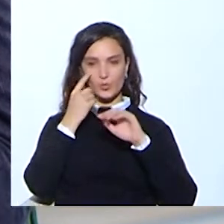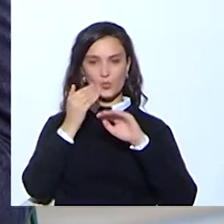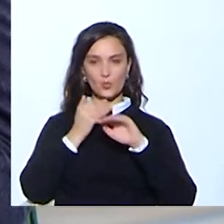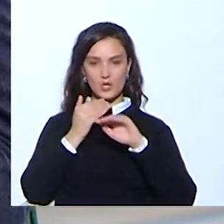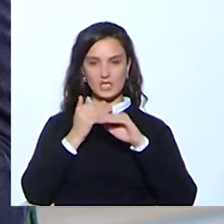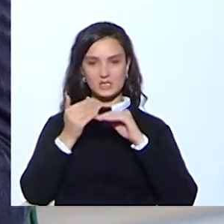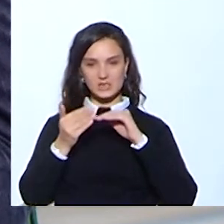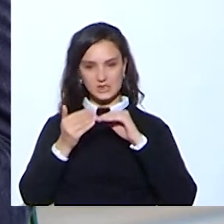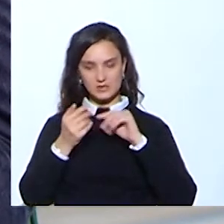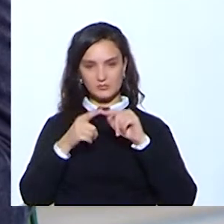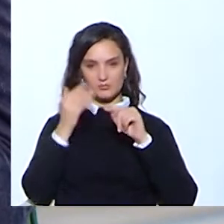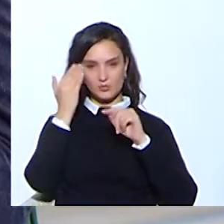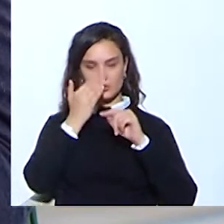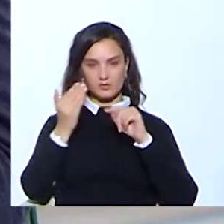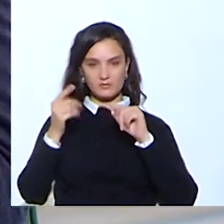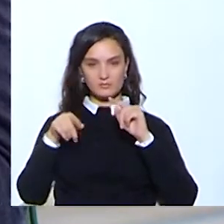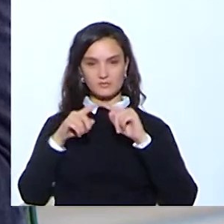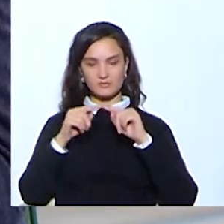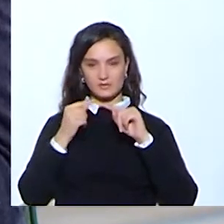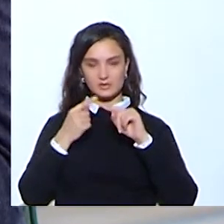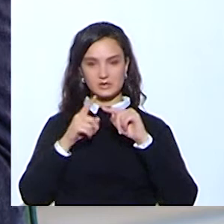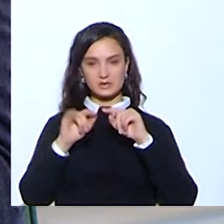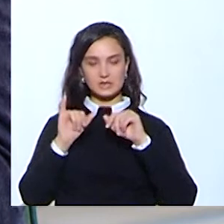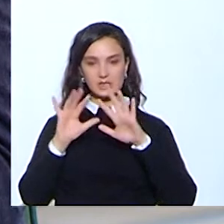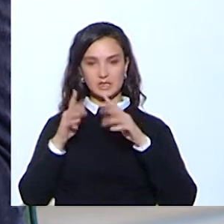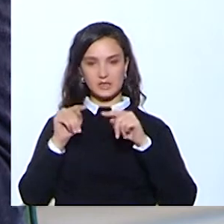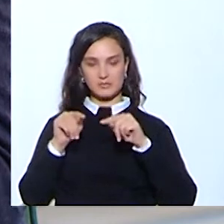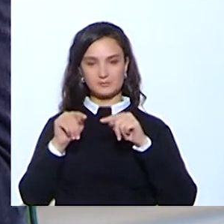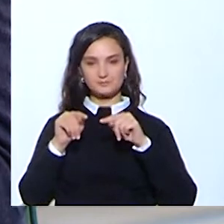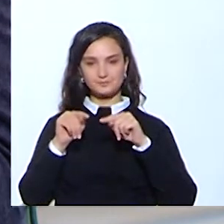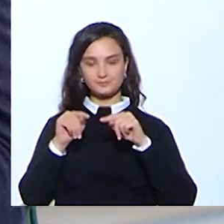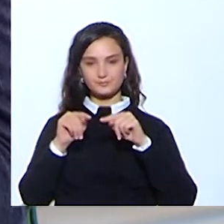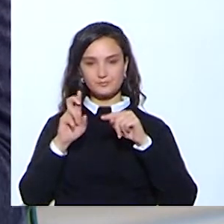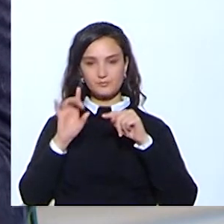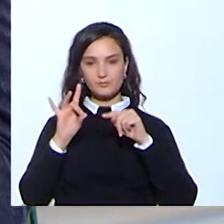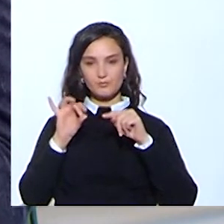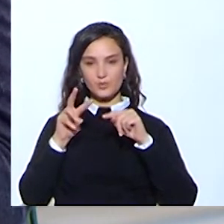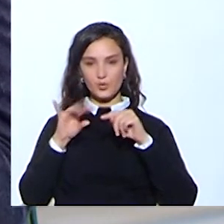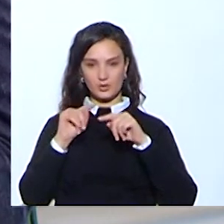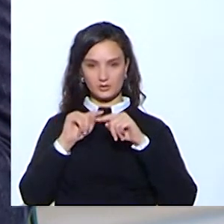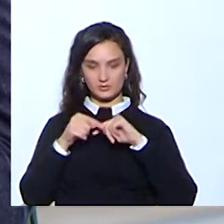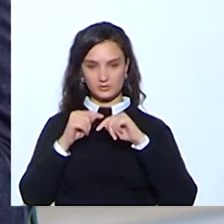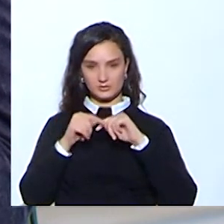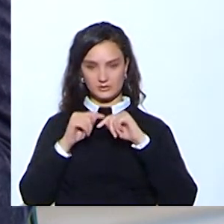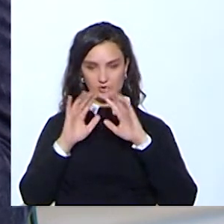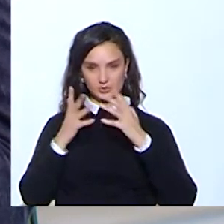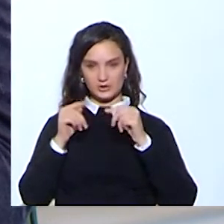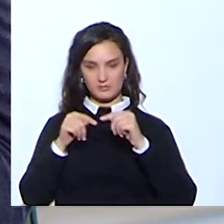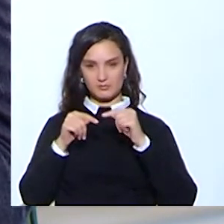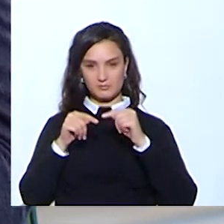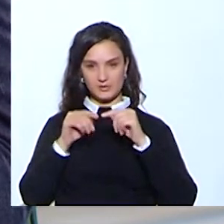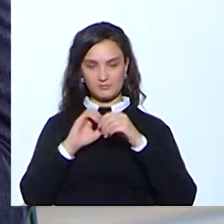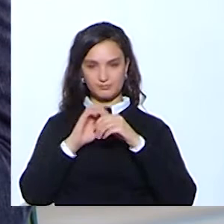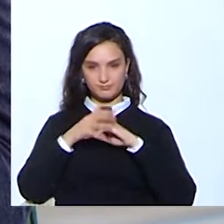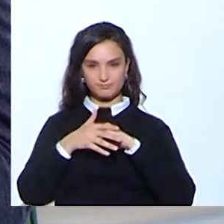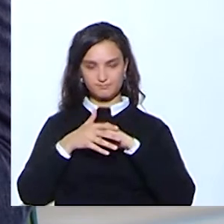ეს მოსახლეობისთვის ნაკლებად საინტერესოა. ანუ სათხდება პროცესი. ეტიოლოგიის მიხედვით ბროლში ხდება უშუალოდ პროცესები, ანუ ბროლში ხდება უშუალოდ